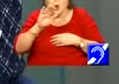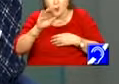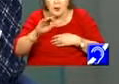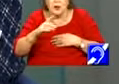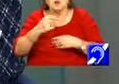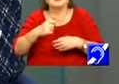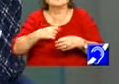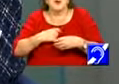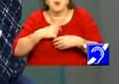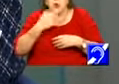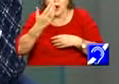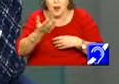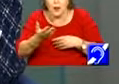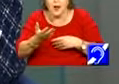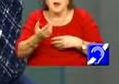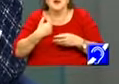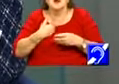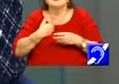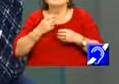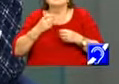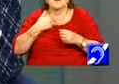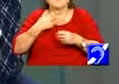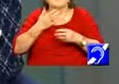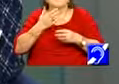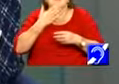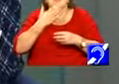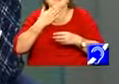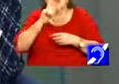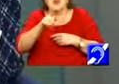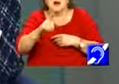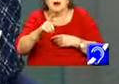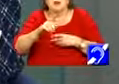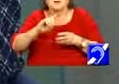posibilitățile prin care putem să prevenim închiderea școlilor.